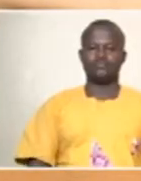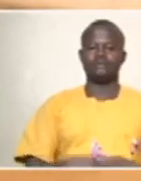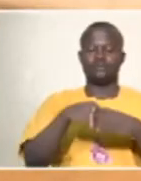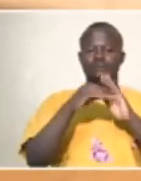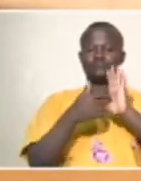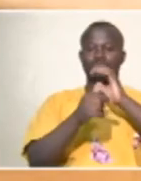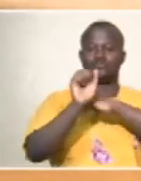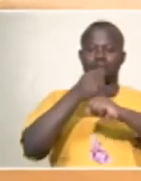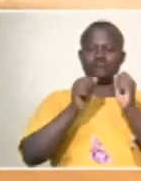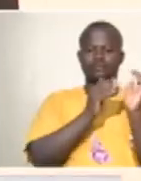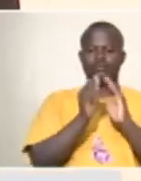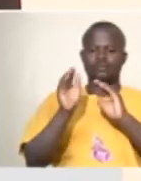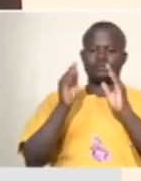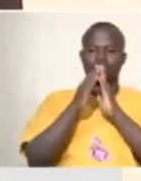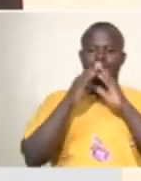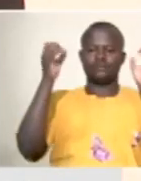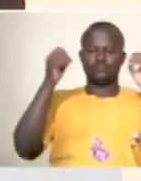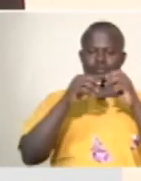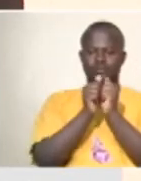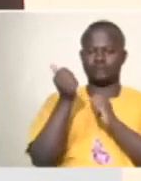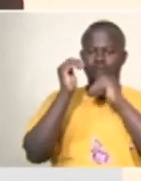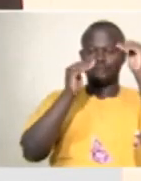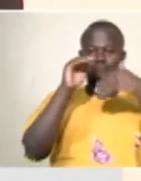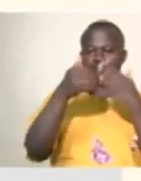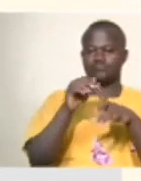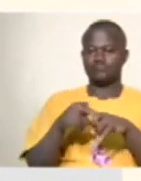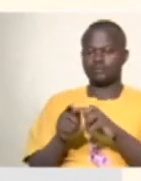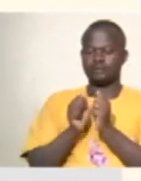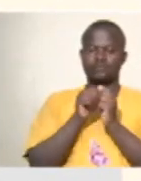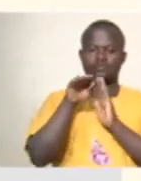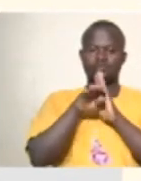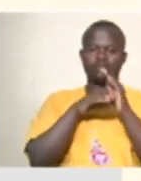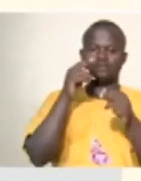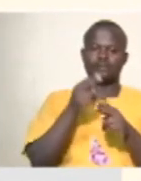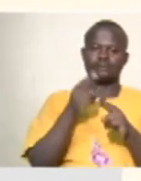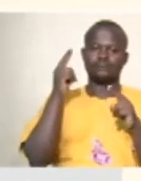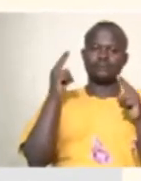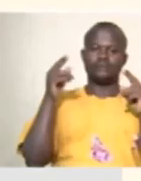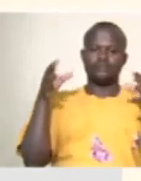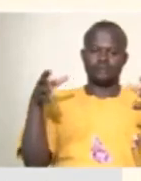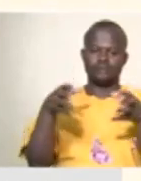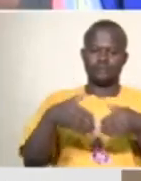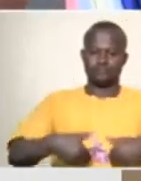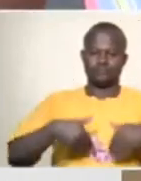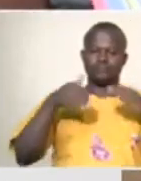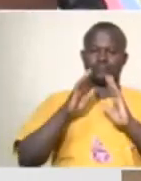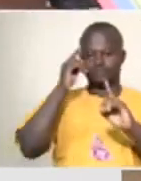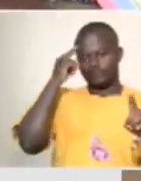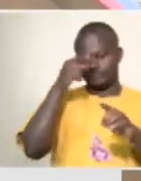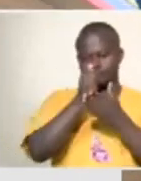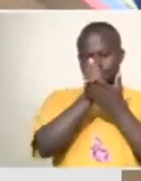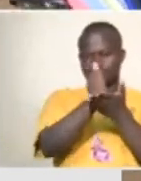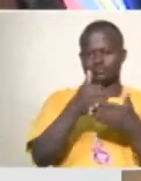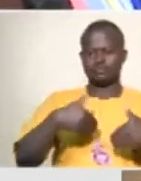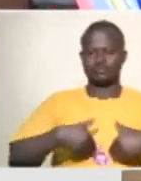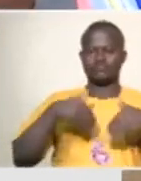Nimurika bikorwa ryateguwe n'umujyi wa Kigali ndetse n'izindi nzego zinyuranye muri gahunda yiswe isangano ry'urubyiruko agamijwe gufasha